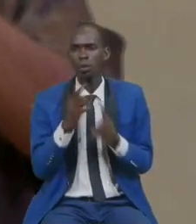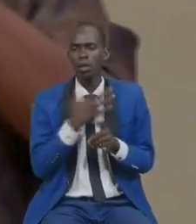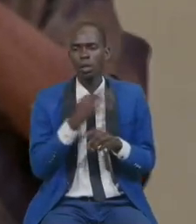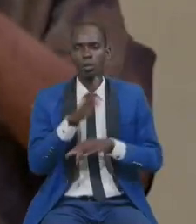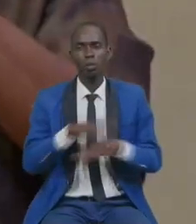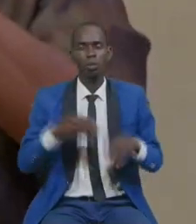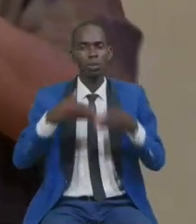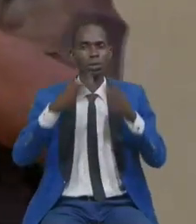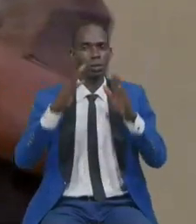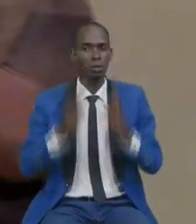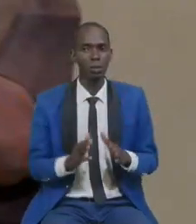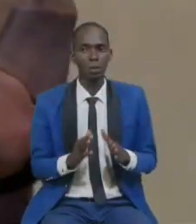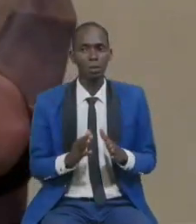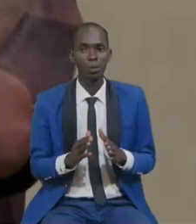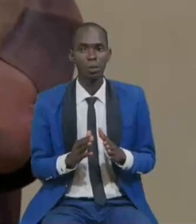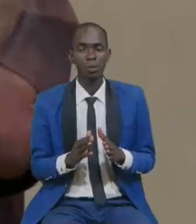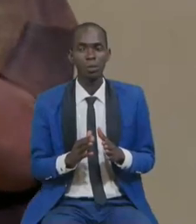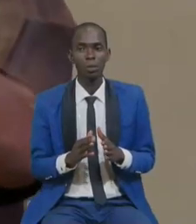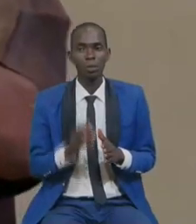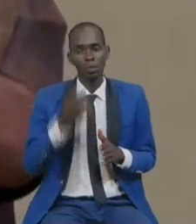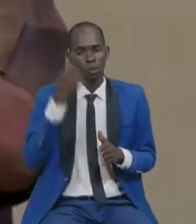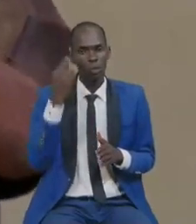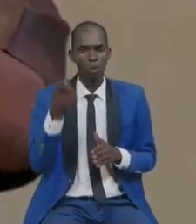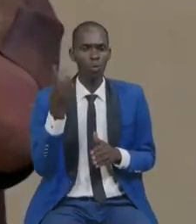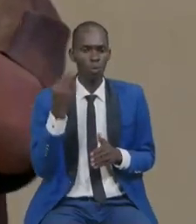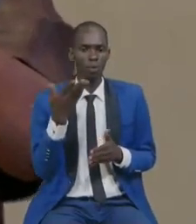en parler, parce qu'on a interprété ensemble le jeudi.